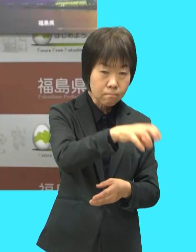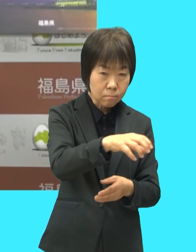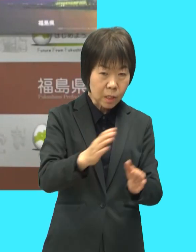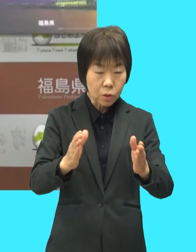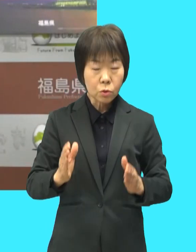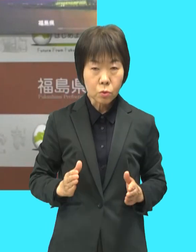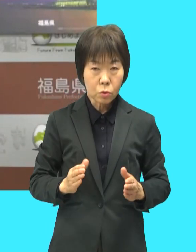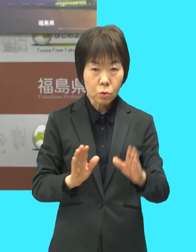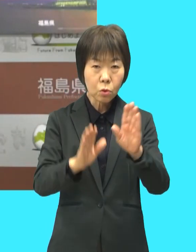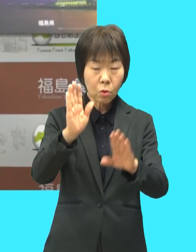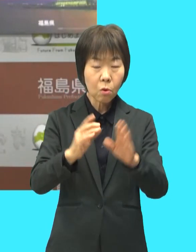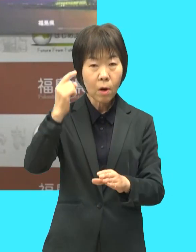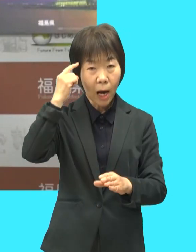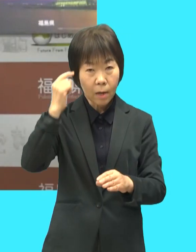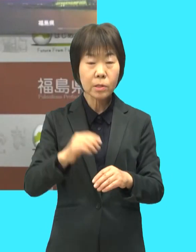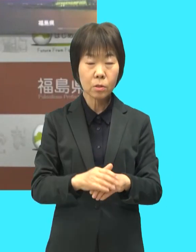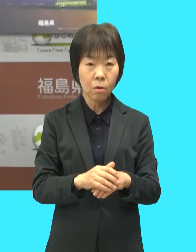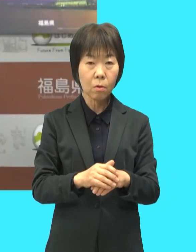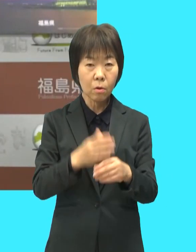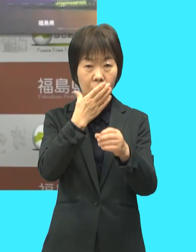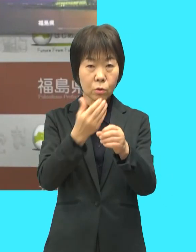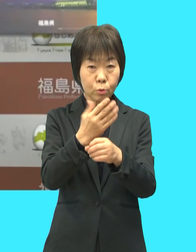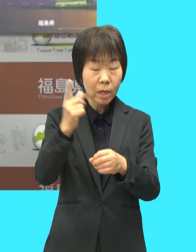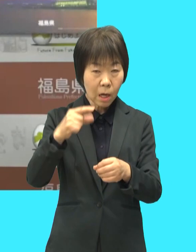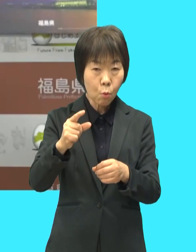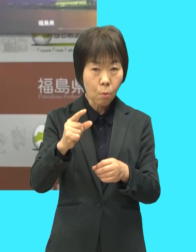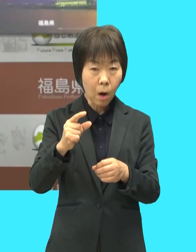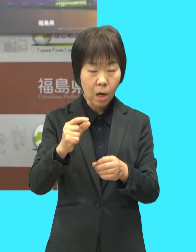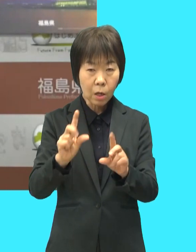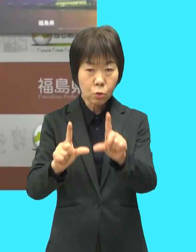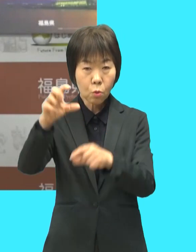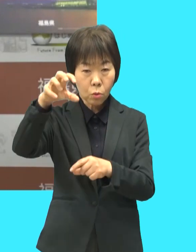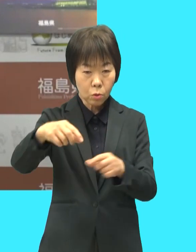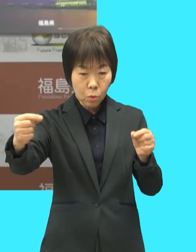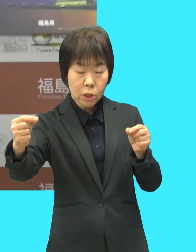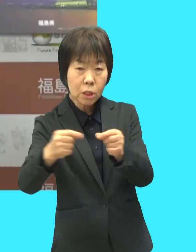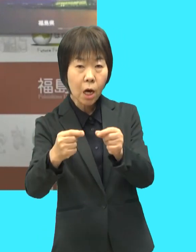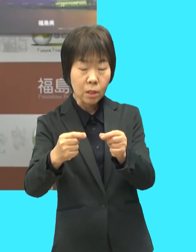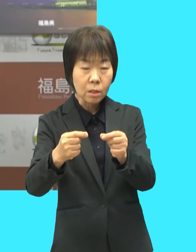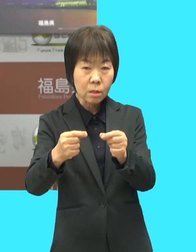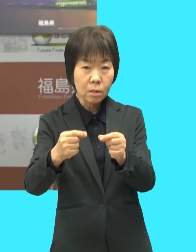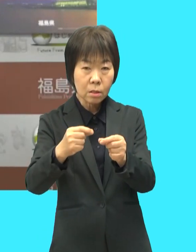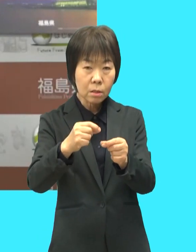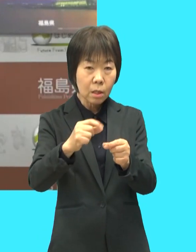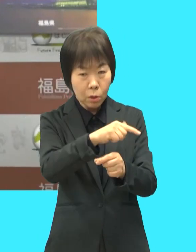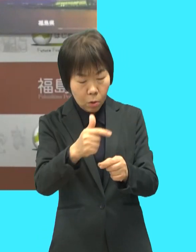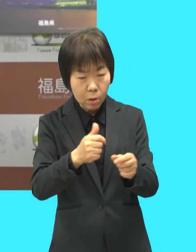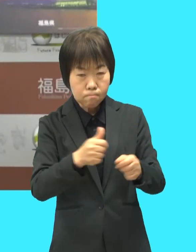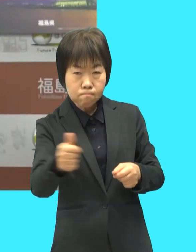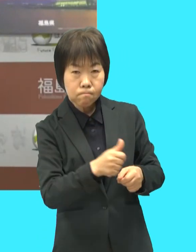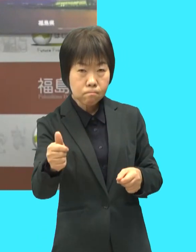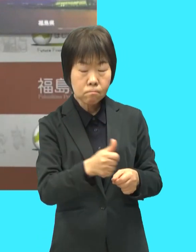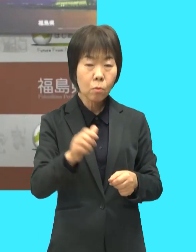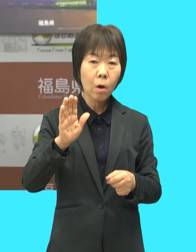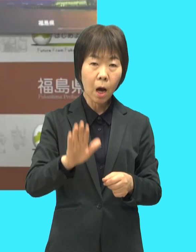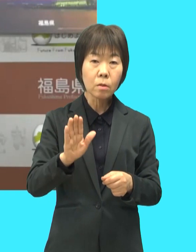をするという状況を鑑みますと、福島県は首都圏との距離も非常に近いですし、さまざまな行き来があるという